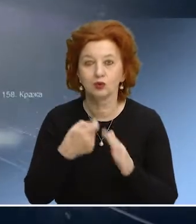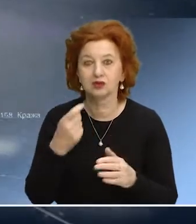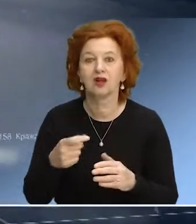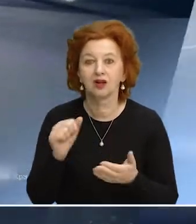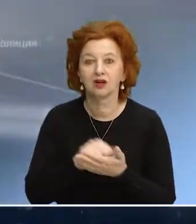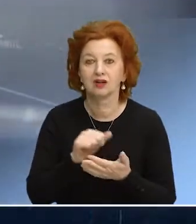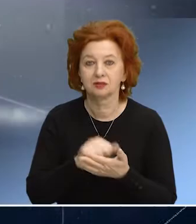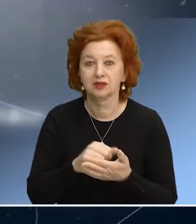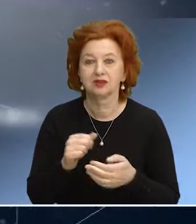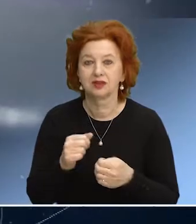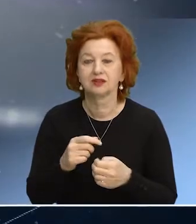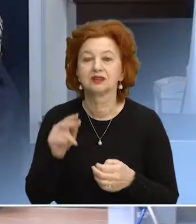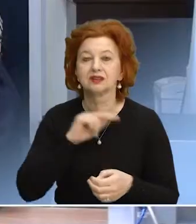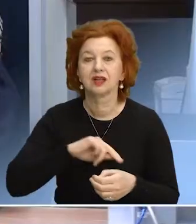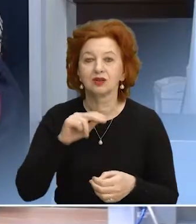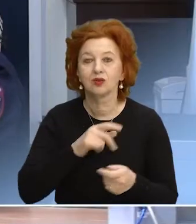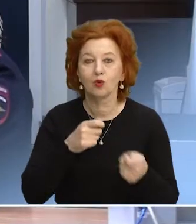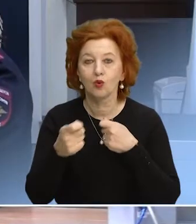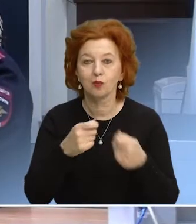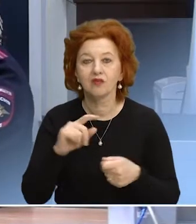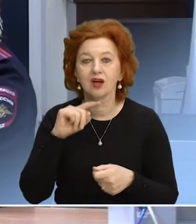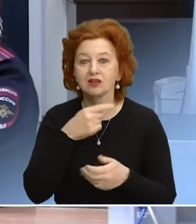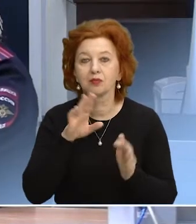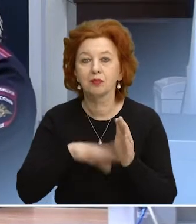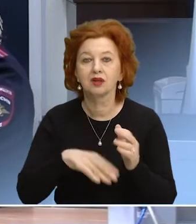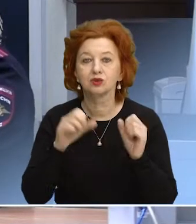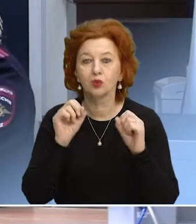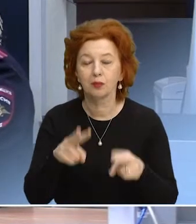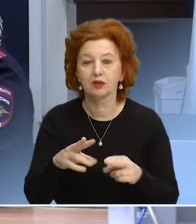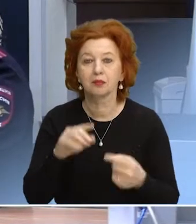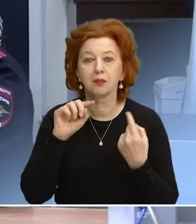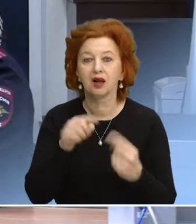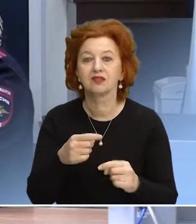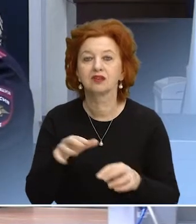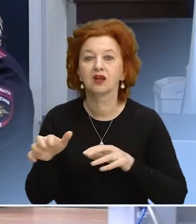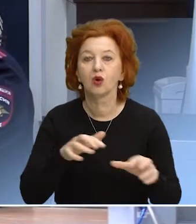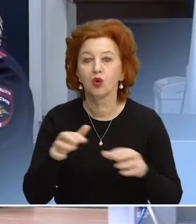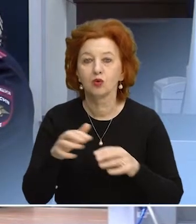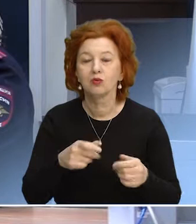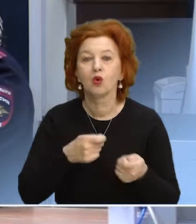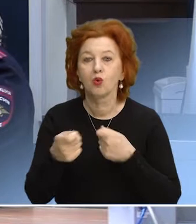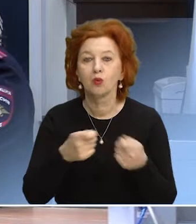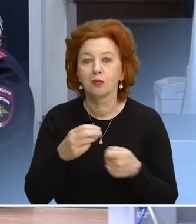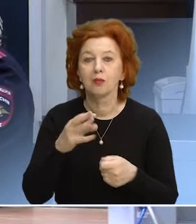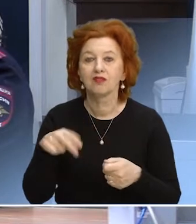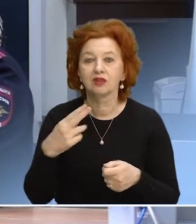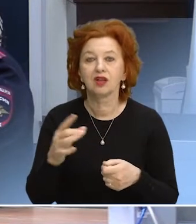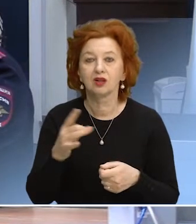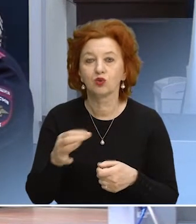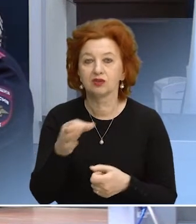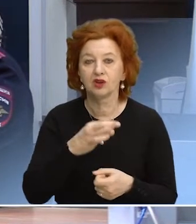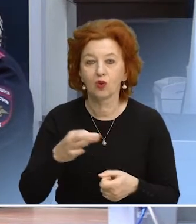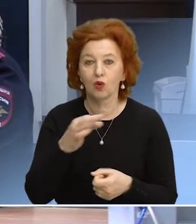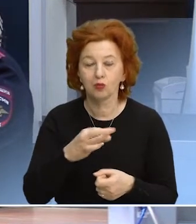разбиралась Ольга Алексеева. Сотрудниками Управления экономической безопасности и противодействия коррупции Главного управления МВД России